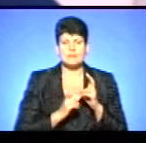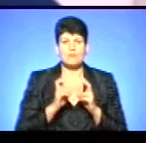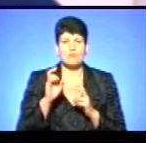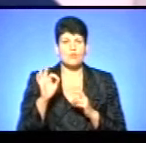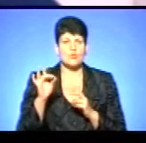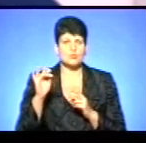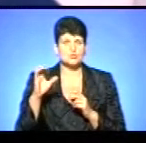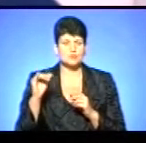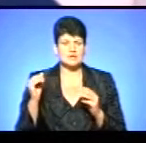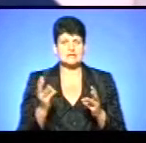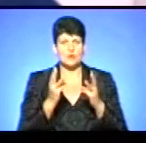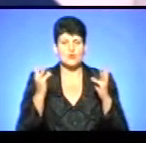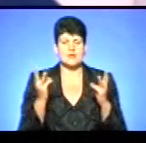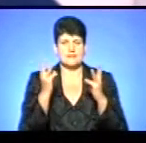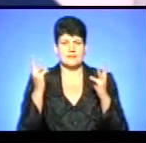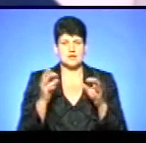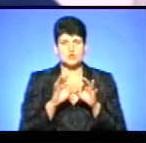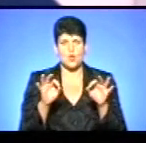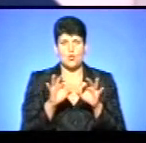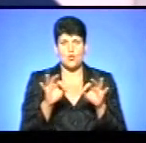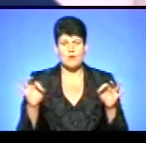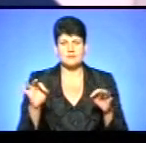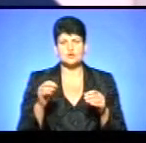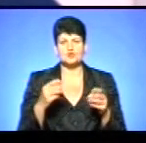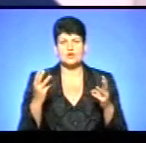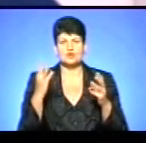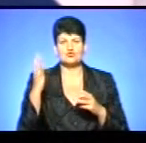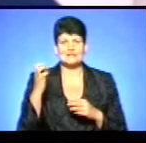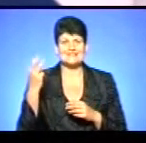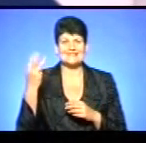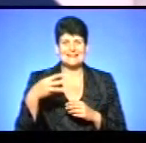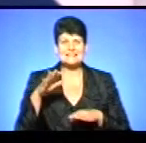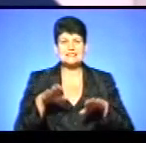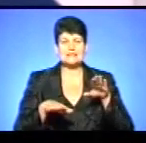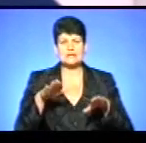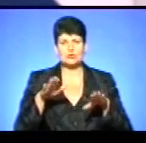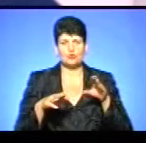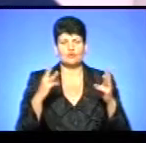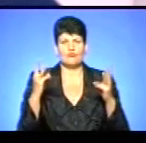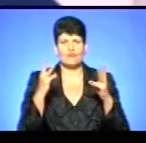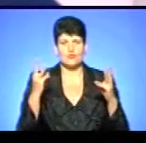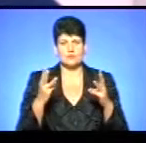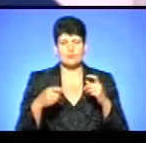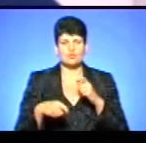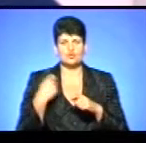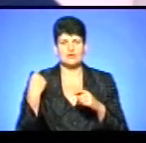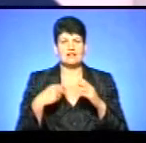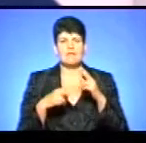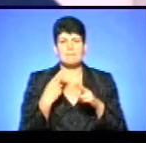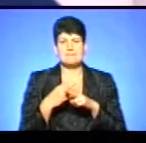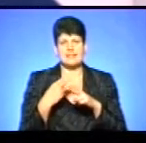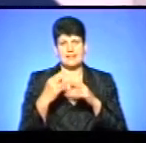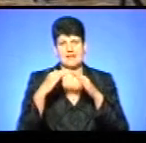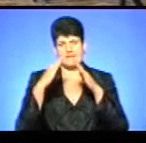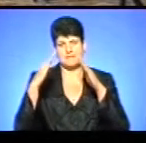Борсуках загоріли стюки із соломою. Згоріло майже 430 тонн. Вогонь пошкодив металевий піднавіс на площі майже 1800